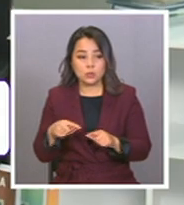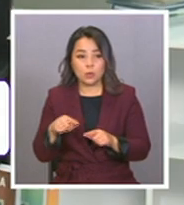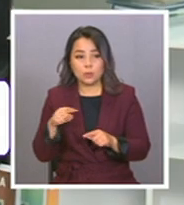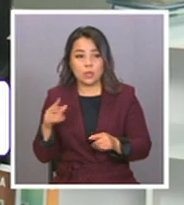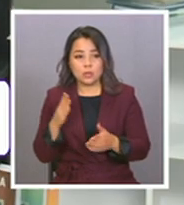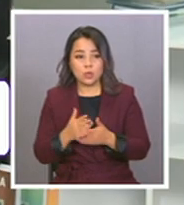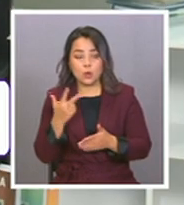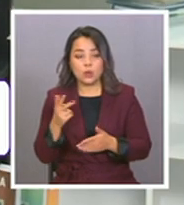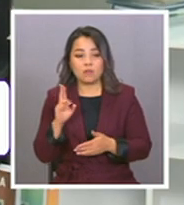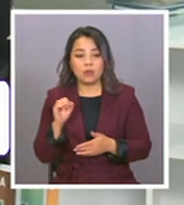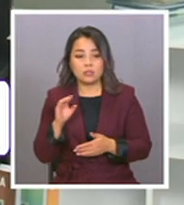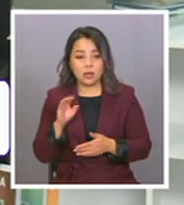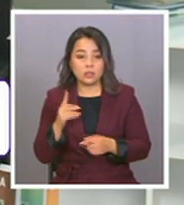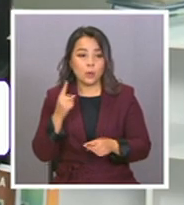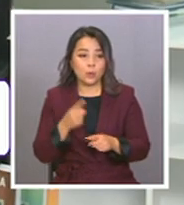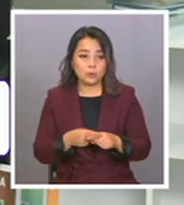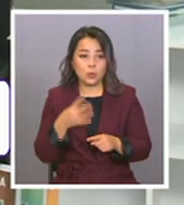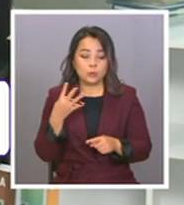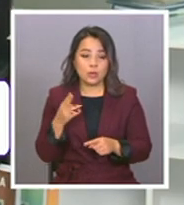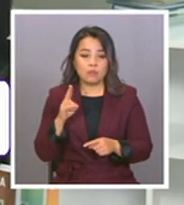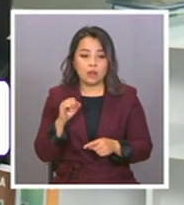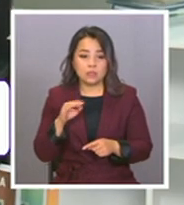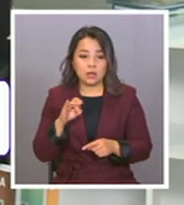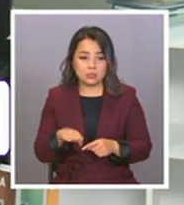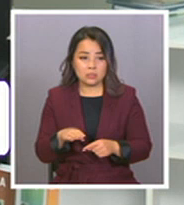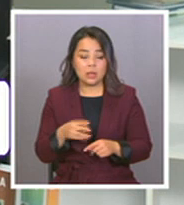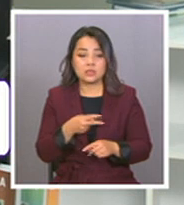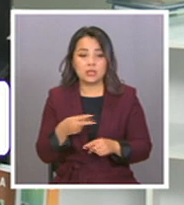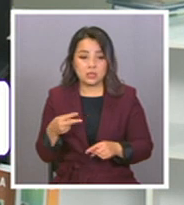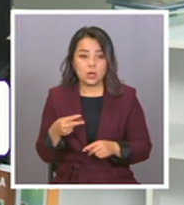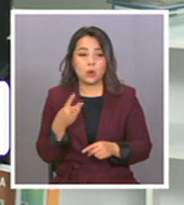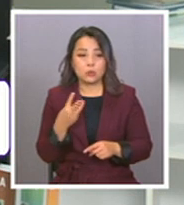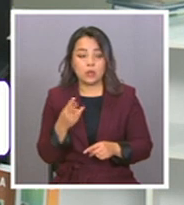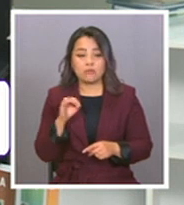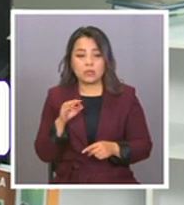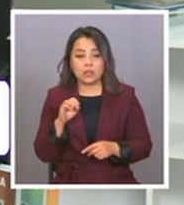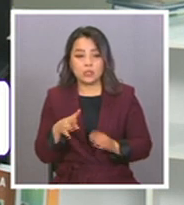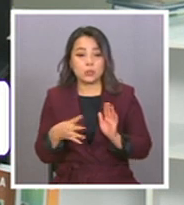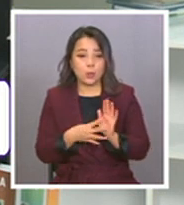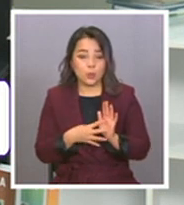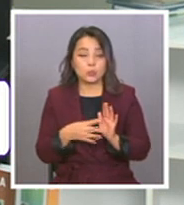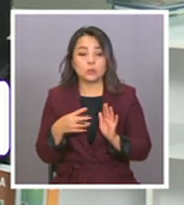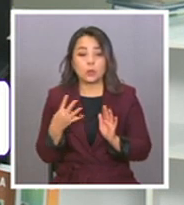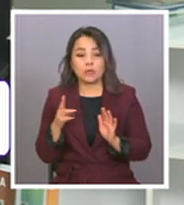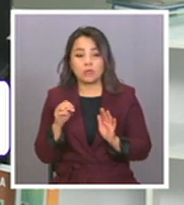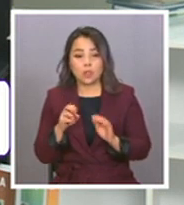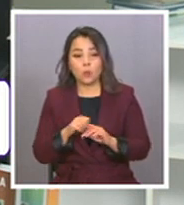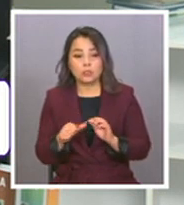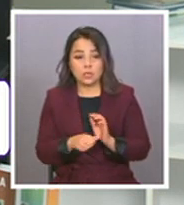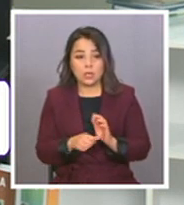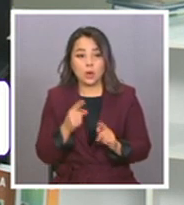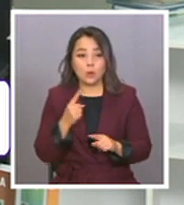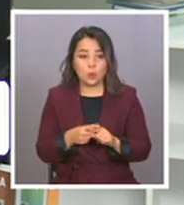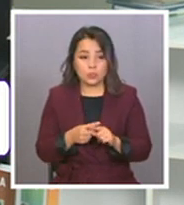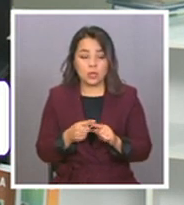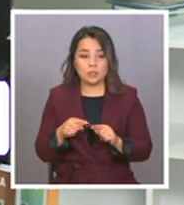3-тің квадраты қосылған 4-тің квадраты. Тең 3-тің квадраты 9, 4-тің квадраты 16, екеуін қосындысы түбір